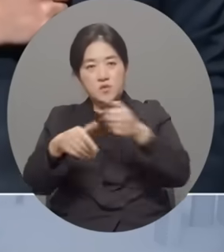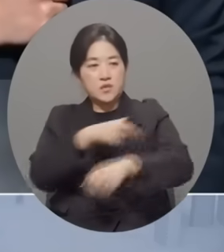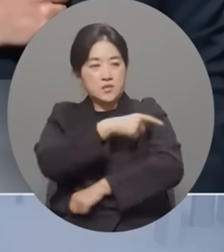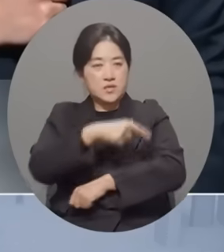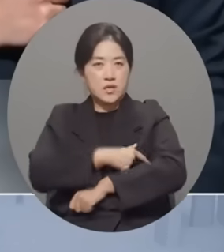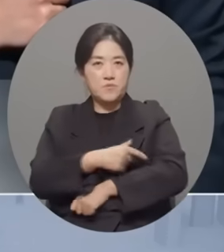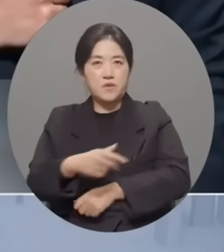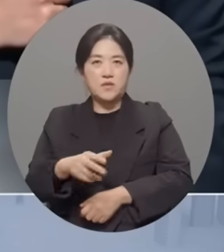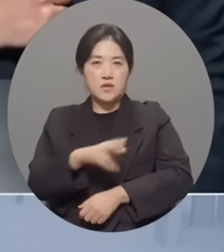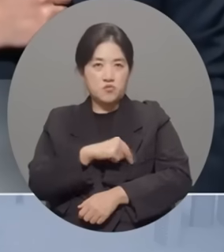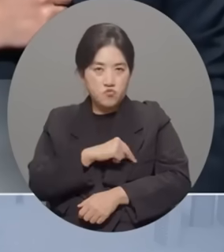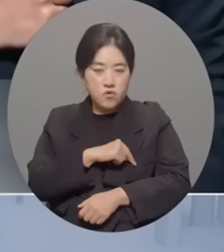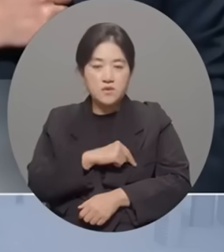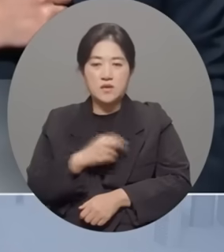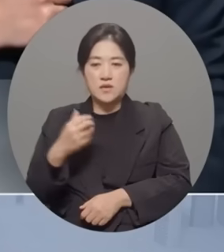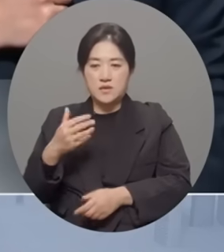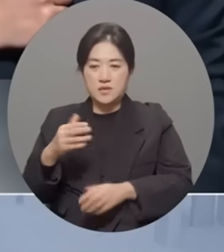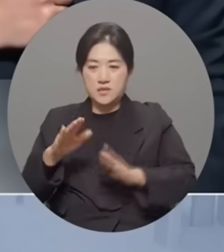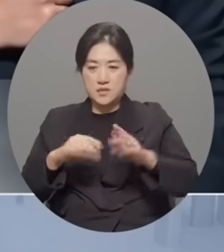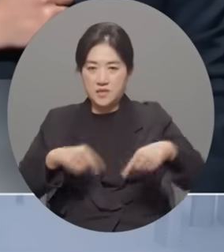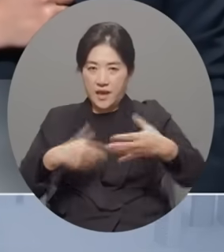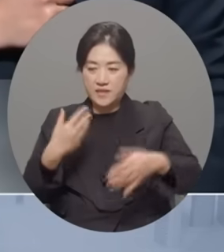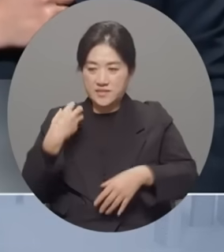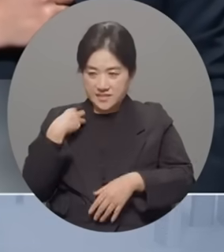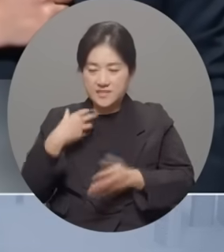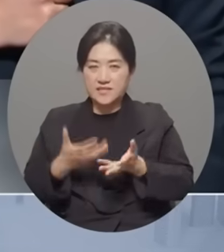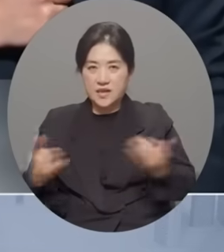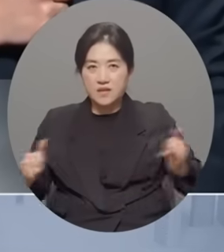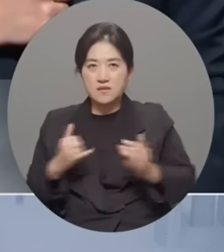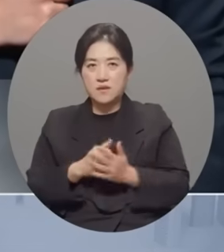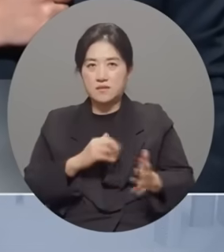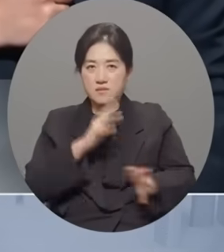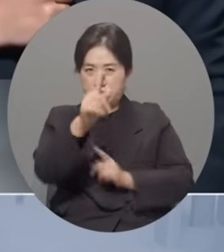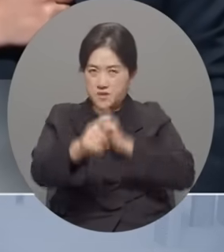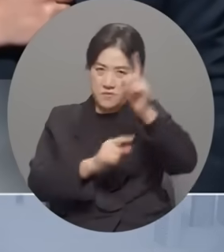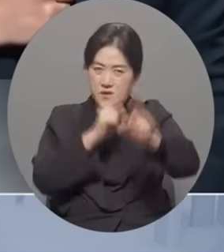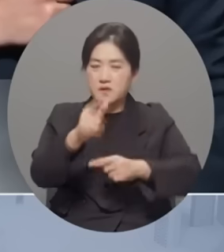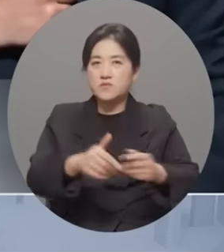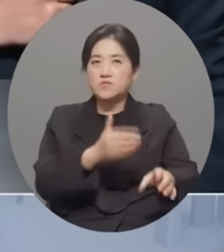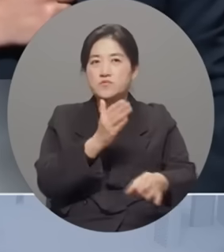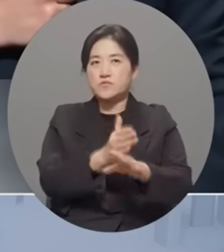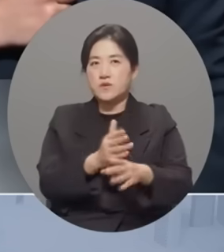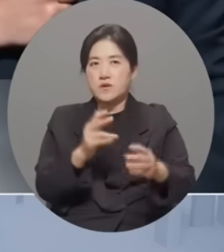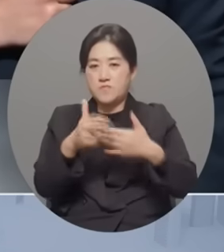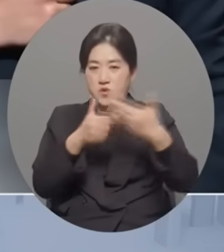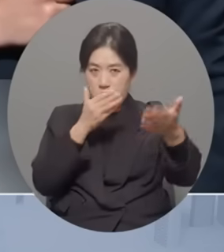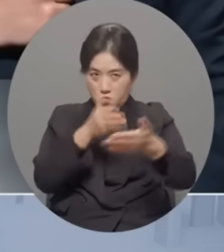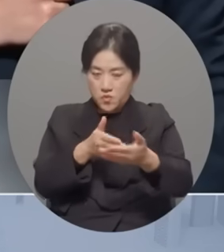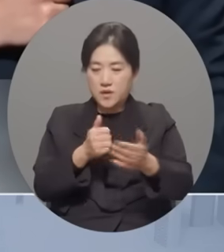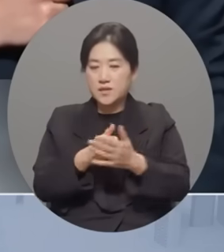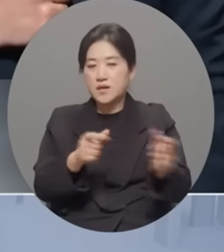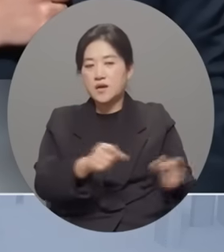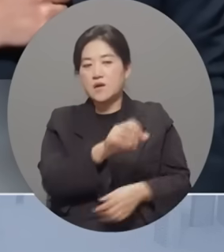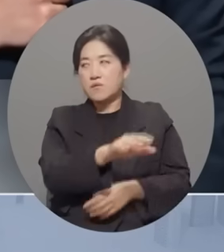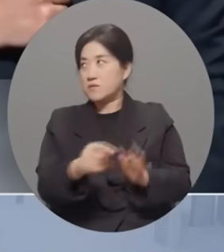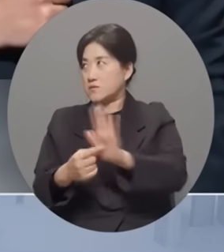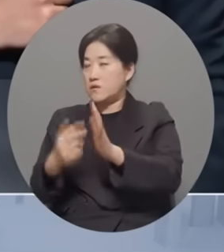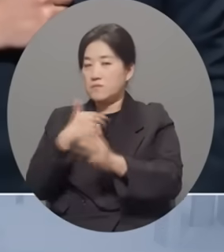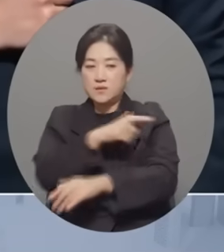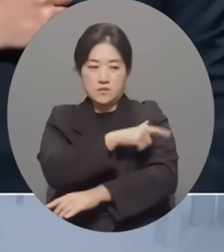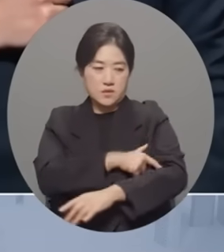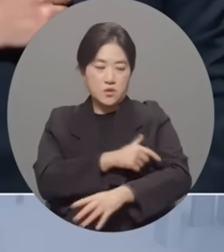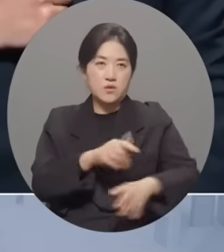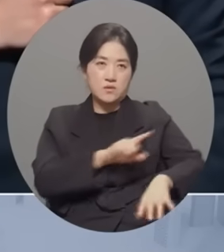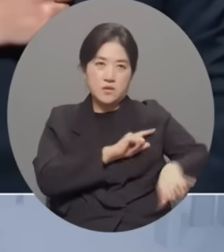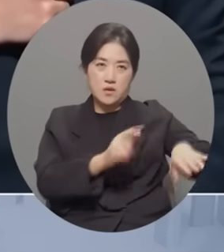지도부와 의원들, 당직자들의 발걸음도 종일 이어지고 있습니다. 지도부는 병원에 도착해서 인근에서 비공개 최고위원